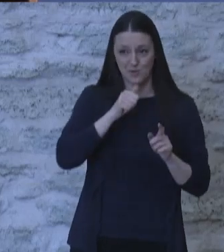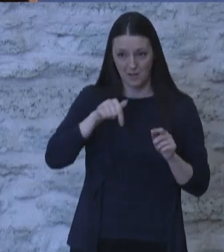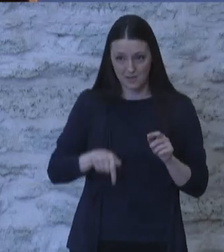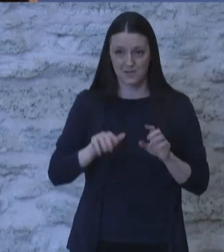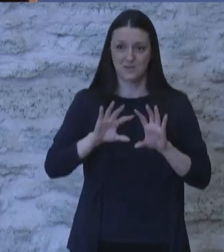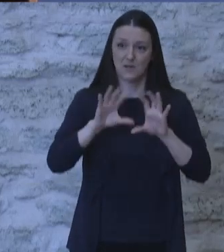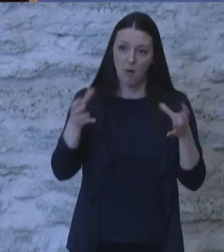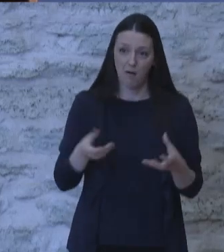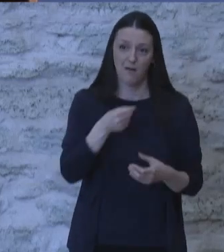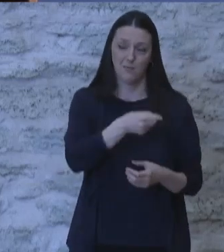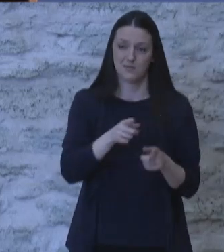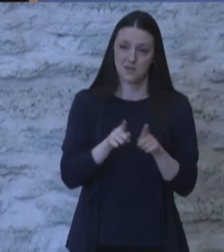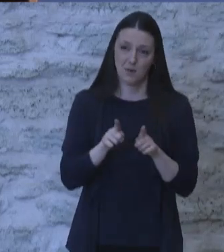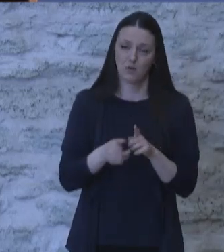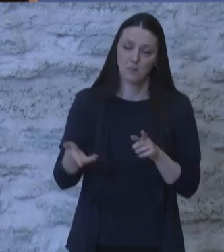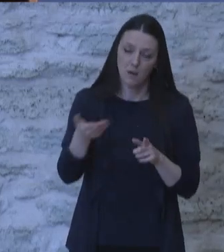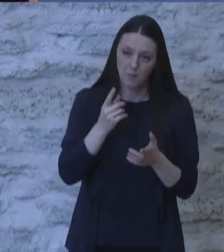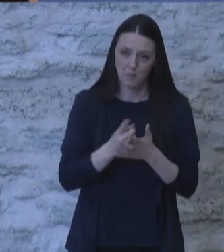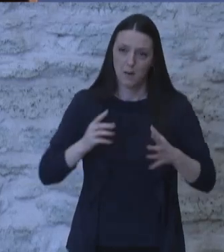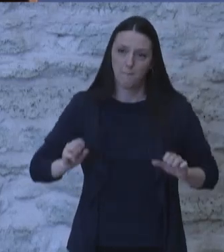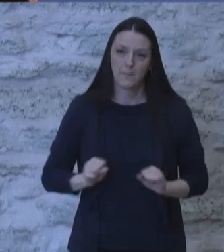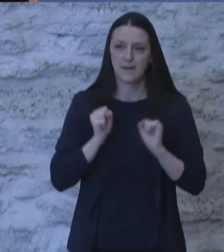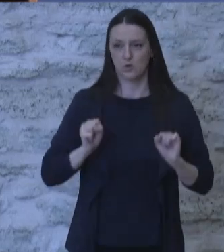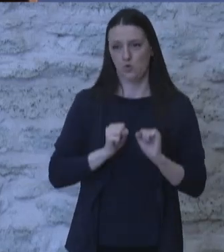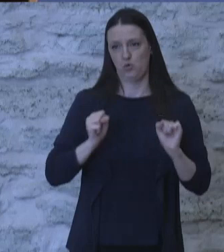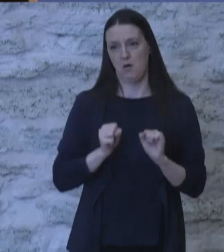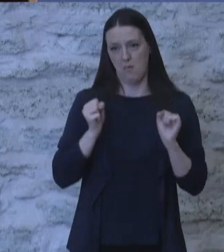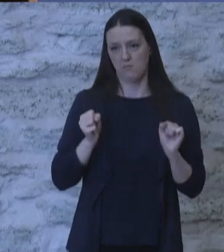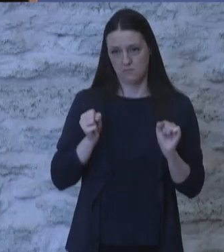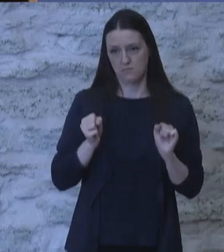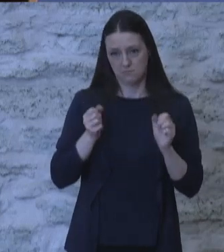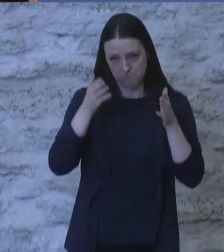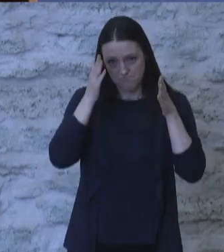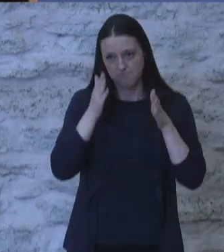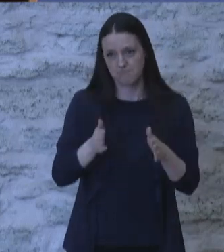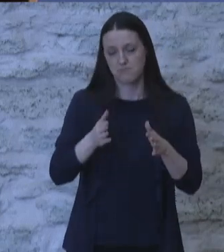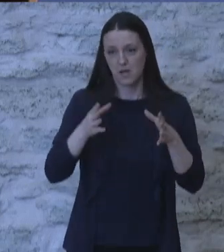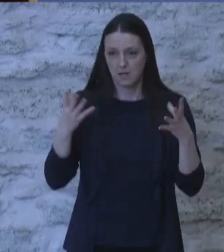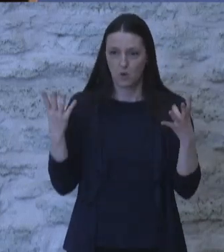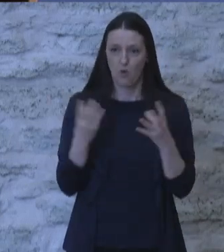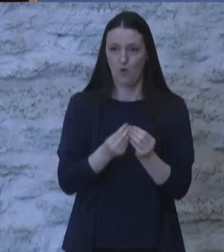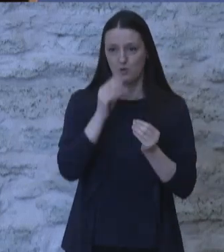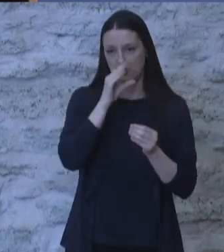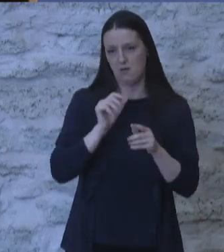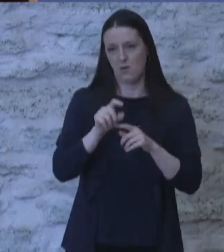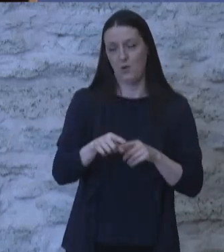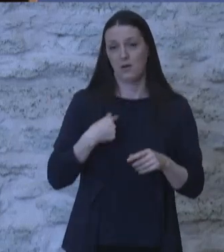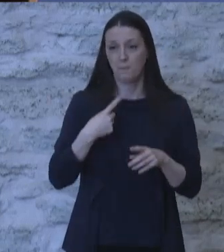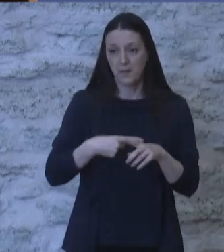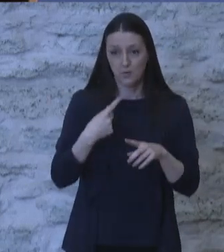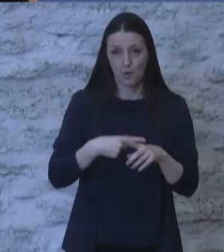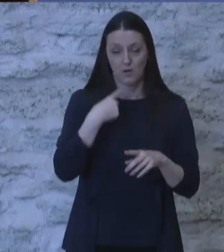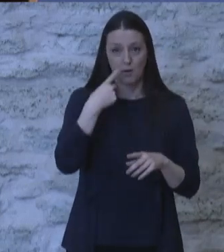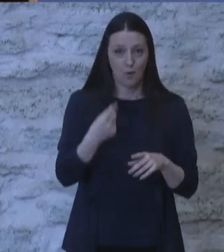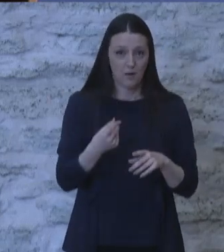maailmas, peame kõik pingutama selle nimel, et ühiselt saada sellest üle. Ma olen mitu korda öelnud, et see